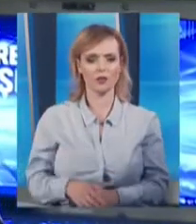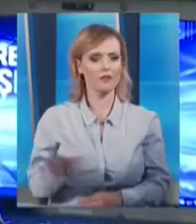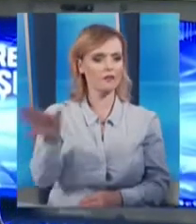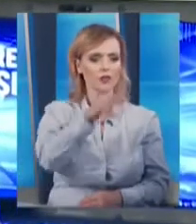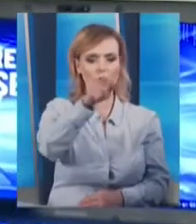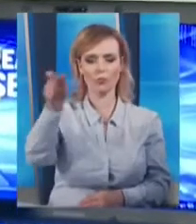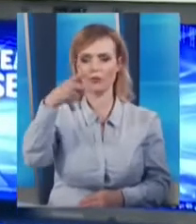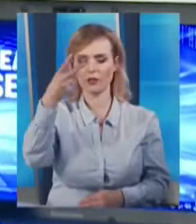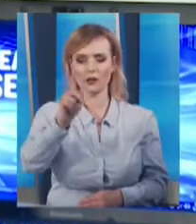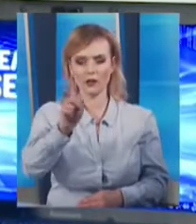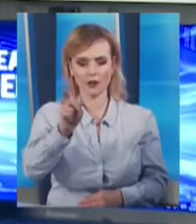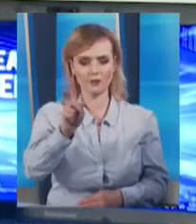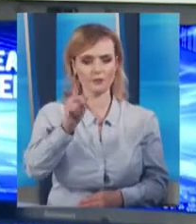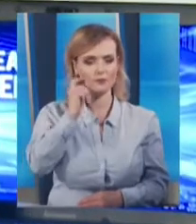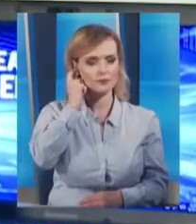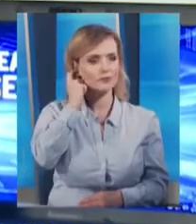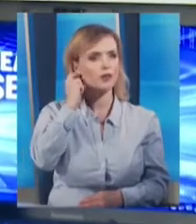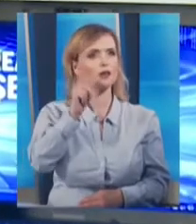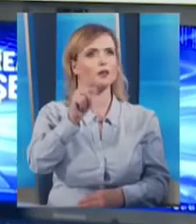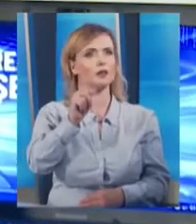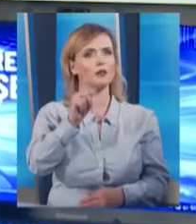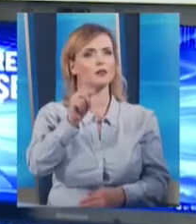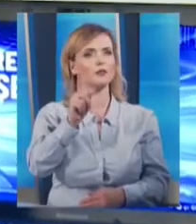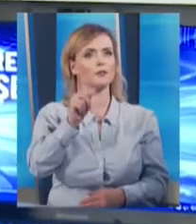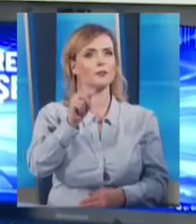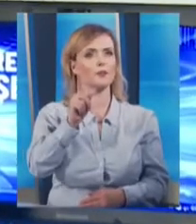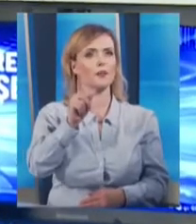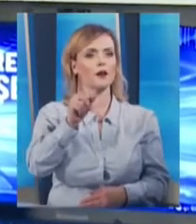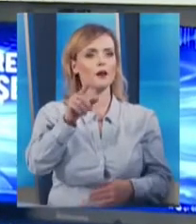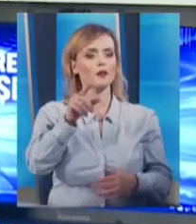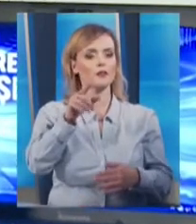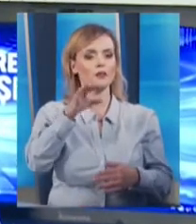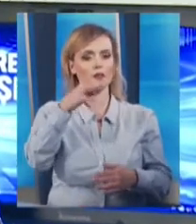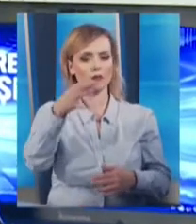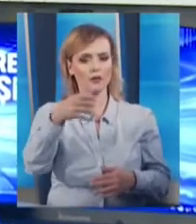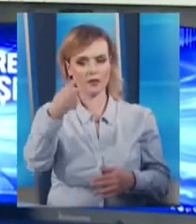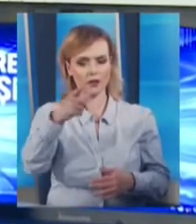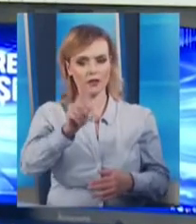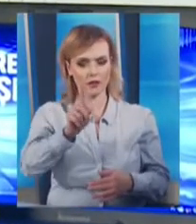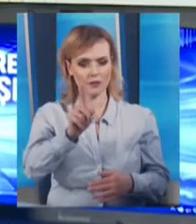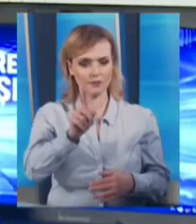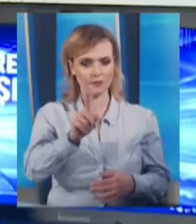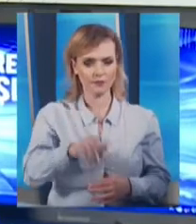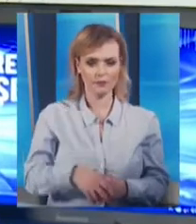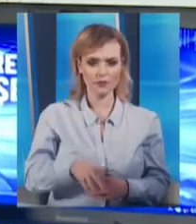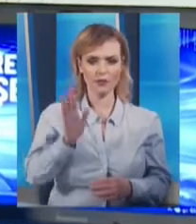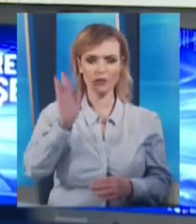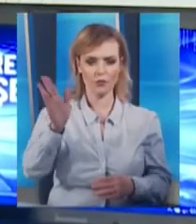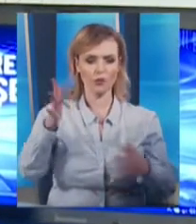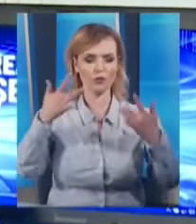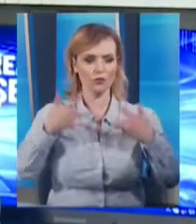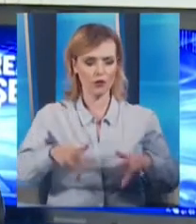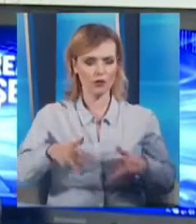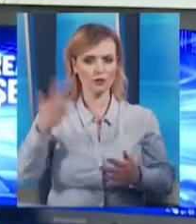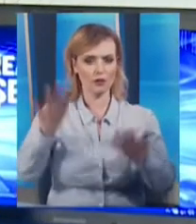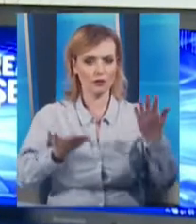văzut că ați declarat foarte clar și tranșant că vă dați demisia dacă nu